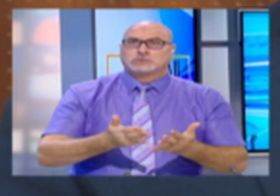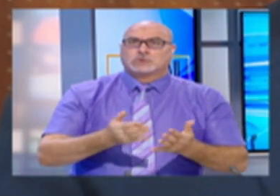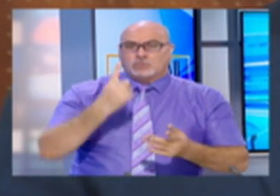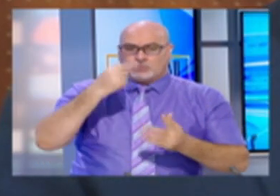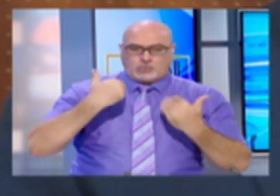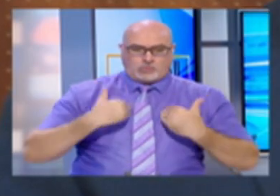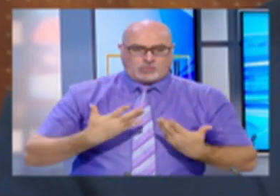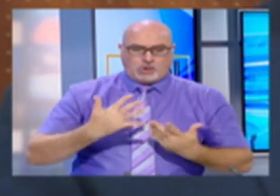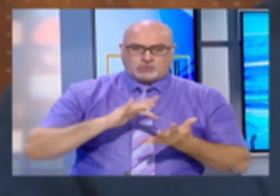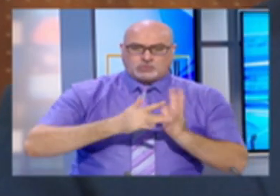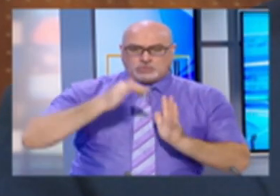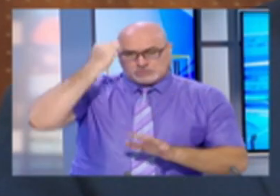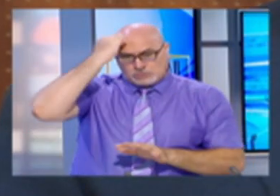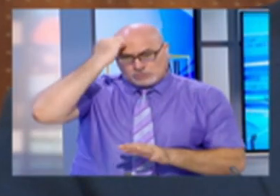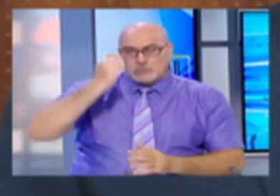وكل الطلبة